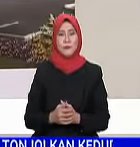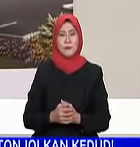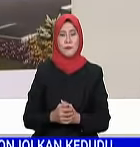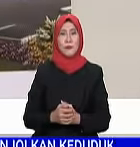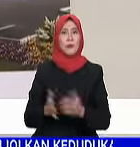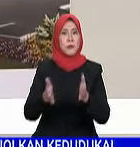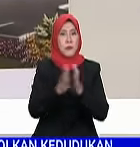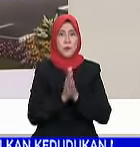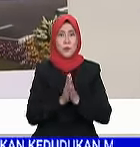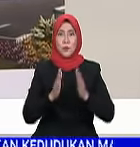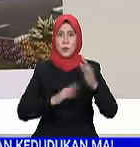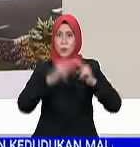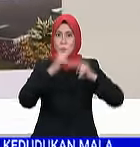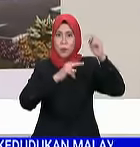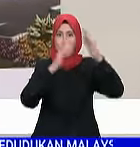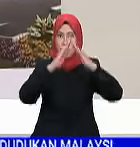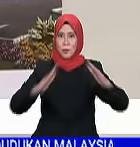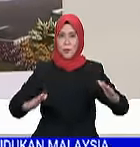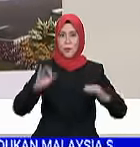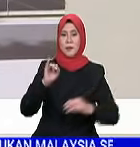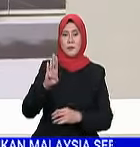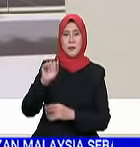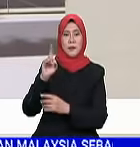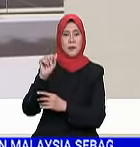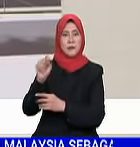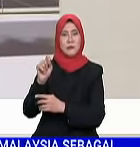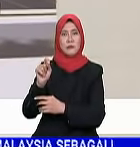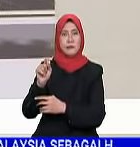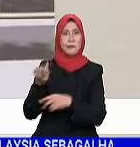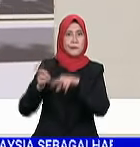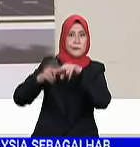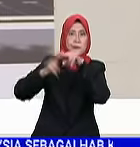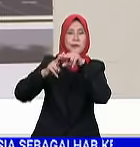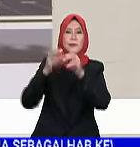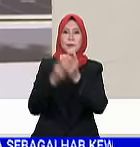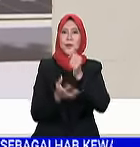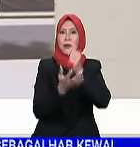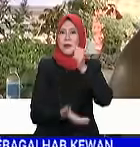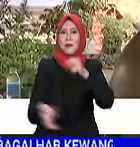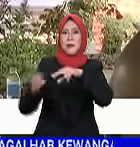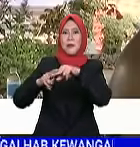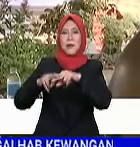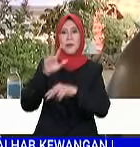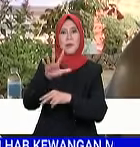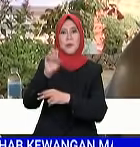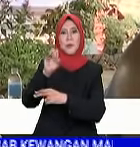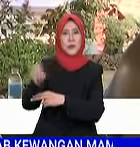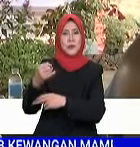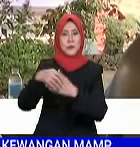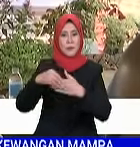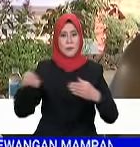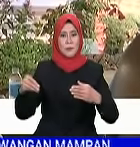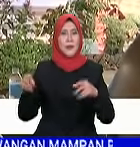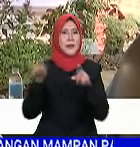lagi, permintaan untuk pembangunan rumah ibadat semakin meningkat dan tahun lepas, dana itu dinaikkan kepada RM50 juta ringgit,